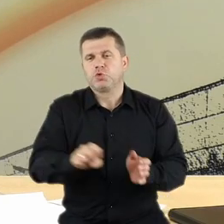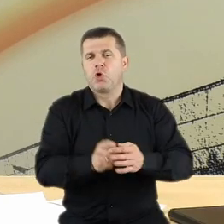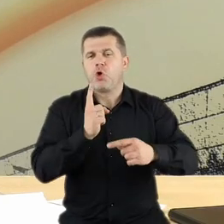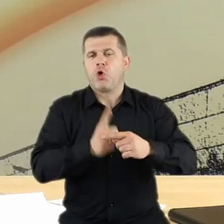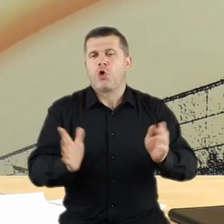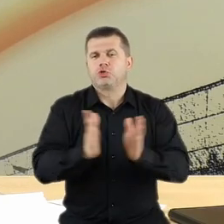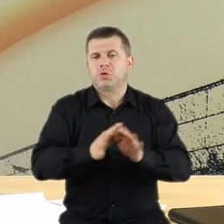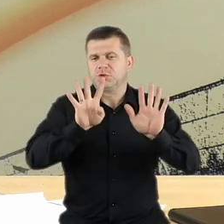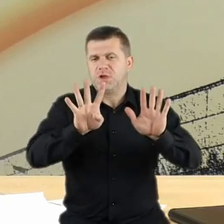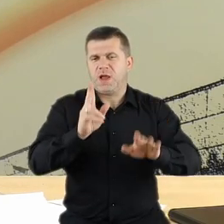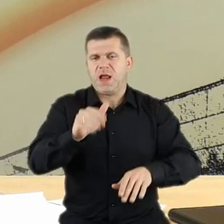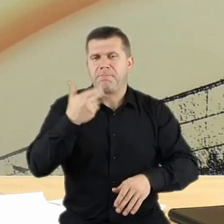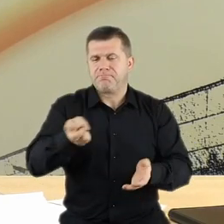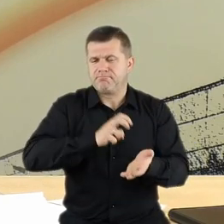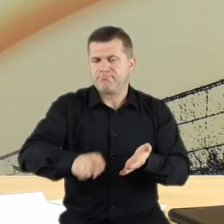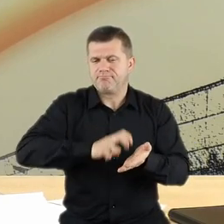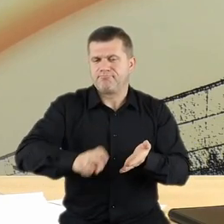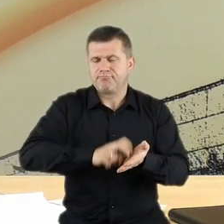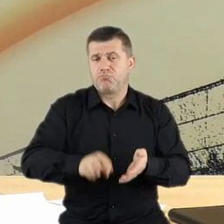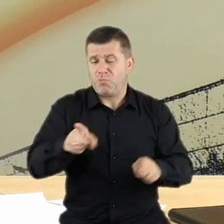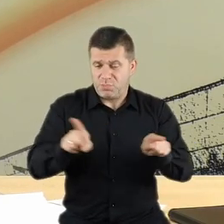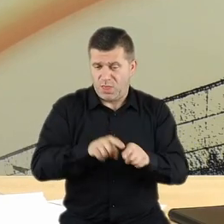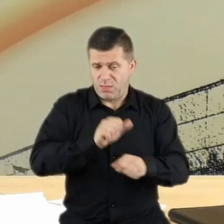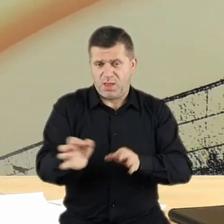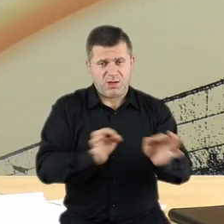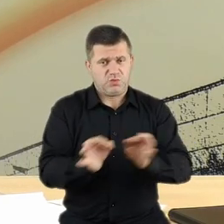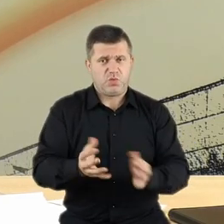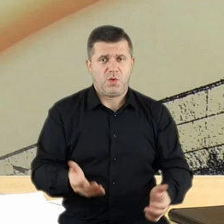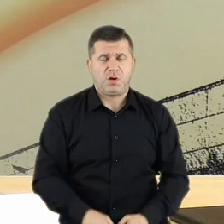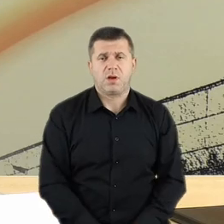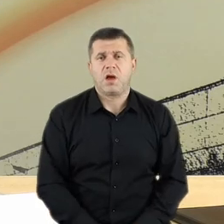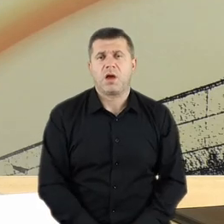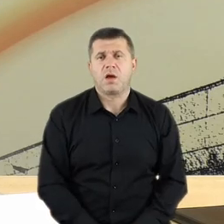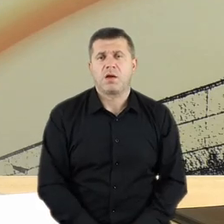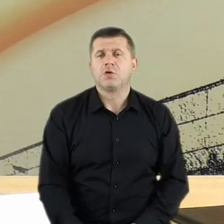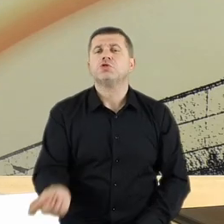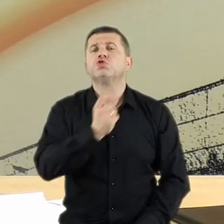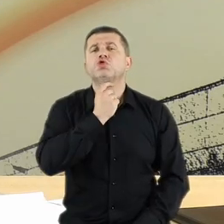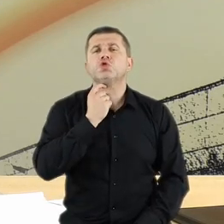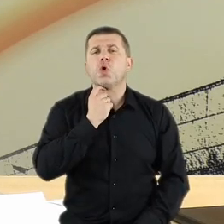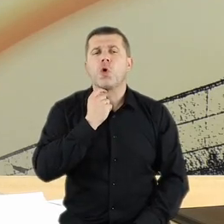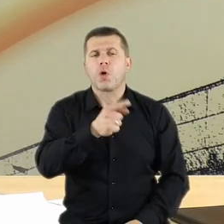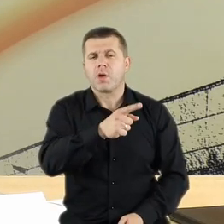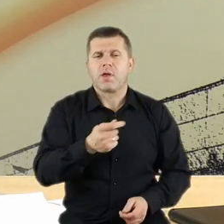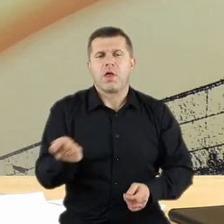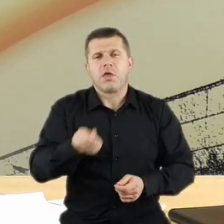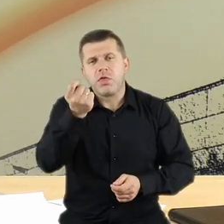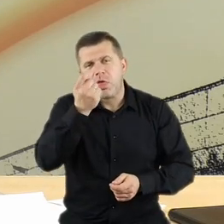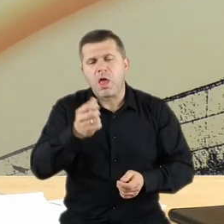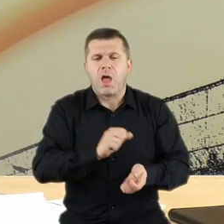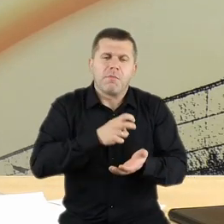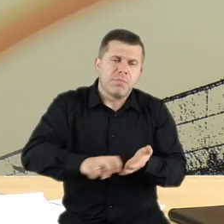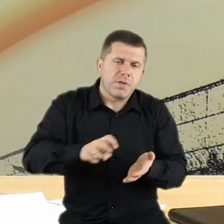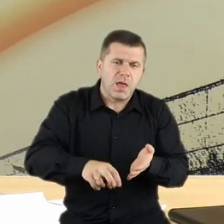kilometrów pieszo no to też jest historia No czy ksiądz który jedzie idzie cisza na